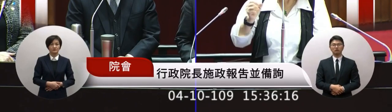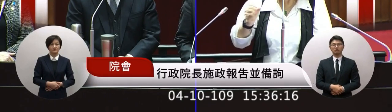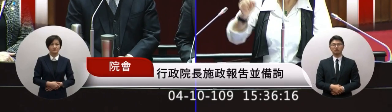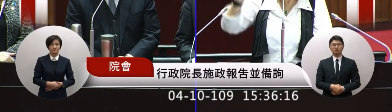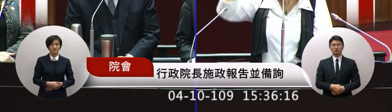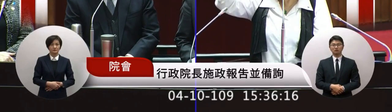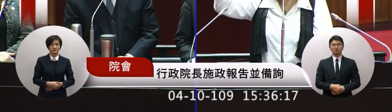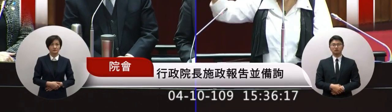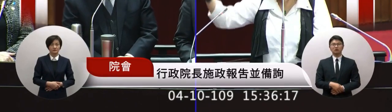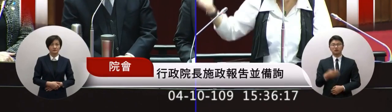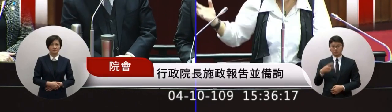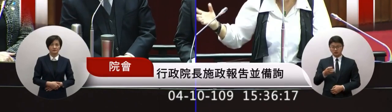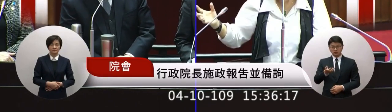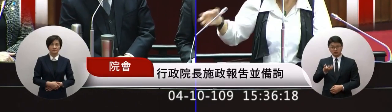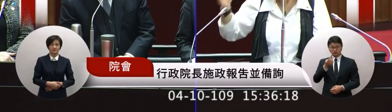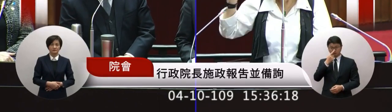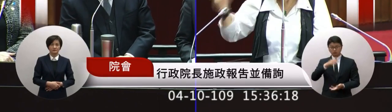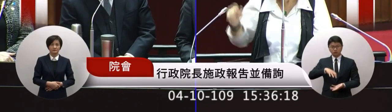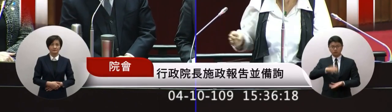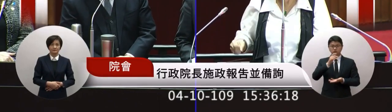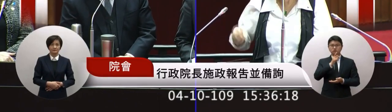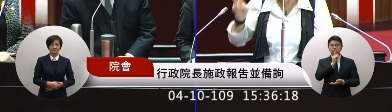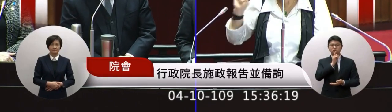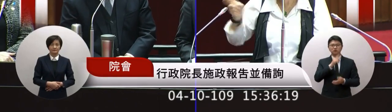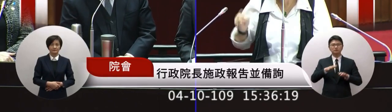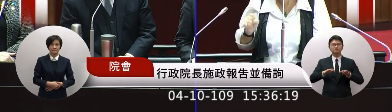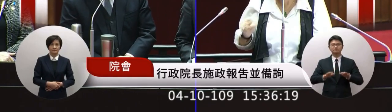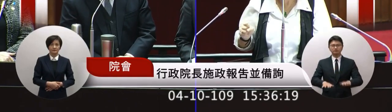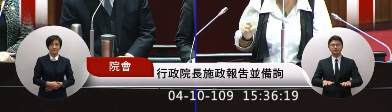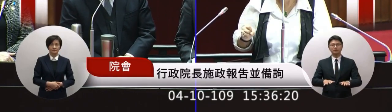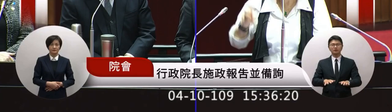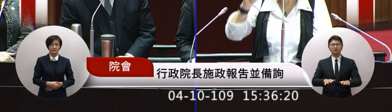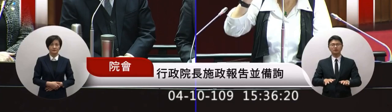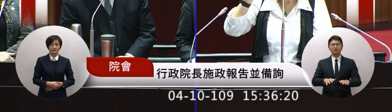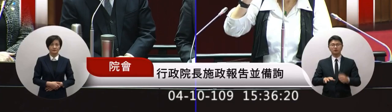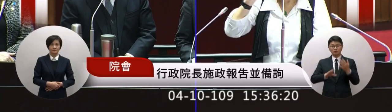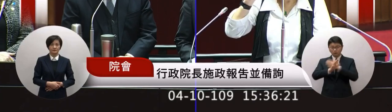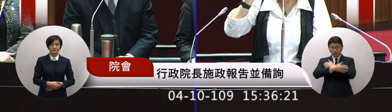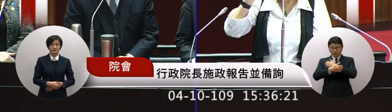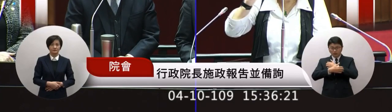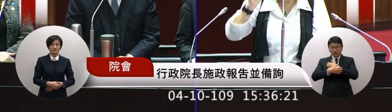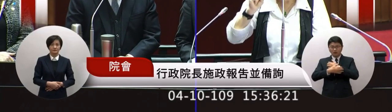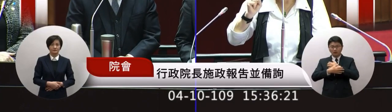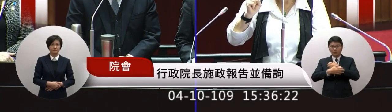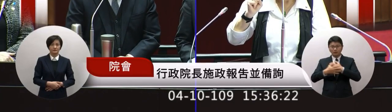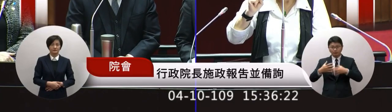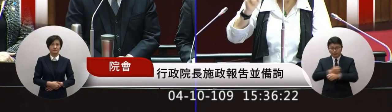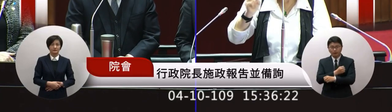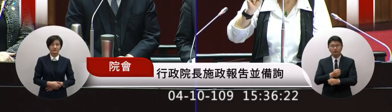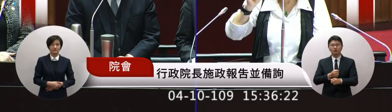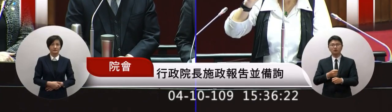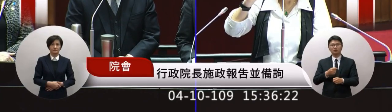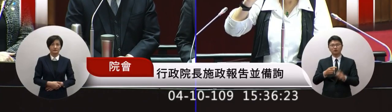哈，看到刚刚我有提到，包括现在失联的移工就有